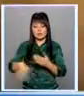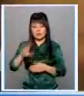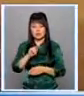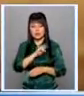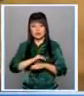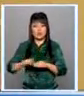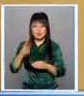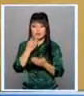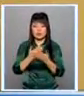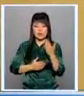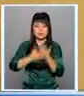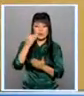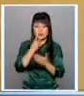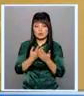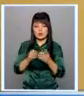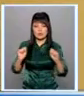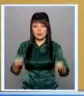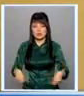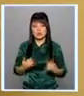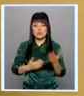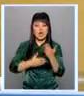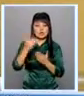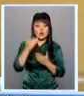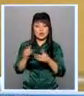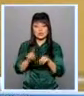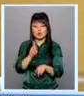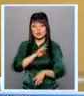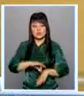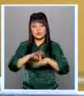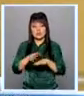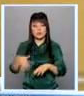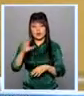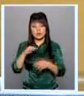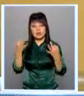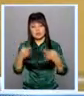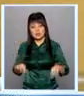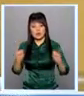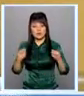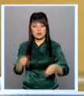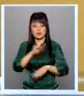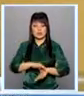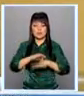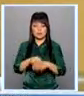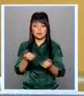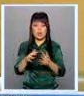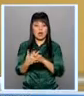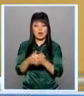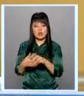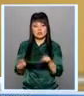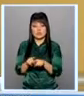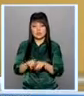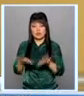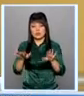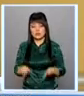деңгейі қашанда биік болады. Жоғарғы жақтағы үлкен больницаларға барып жұмыс істеймін десе, олар емін еркін істеп кетуге мүмкіндік. Өйткені ауылда ең алғаш көмекті